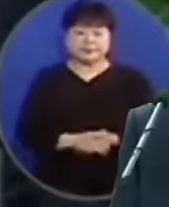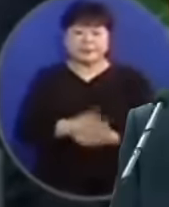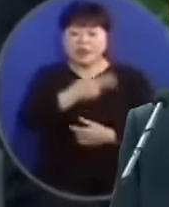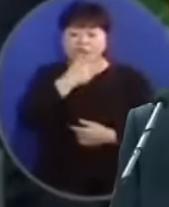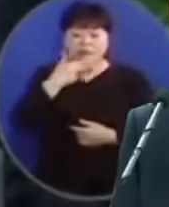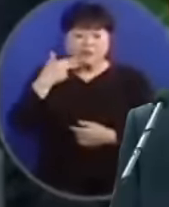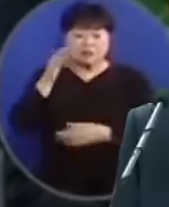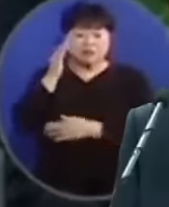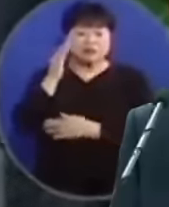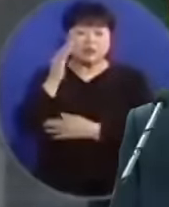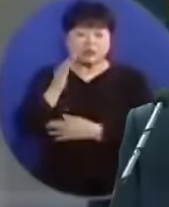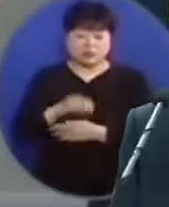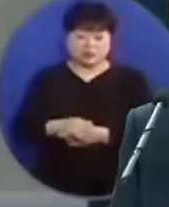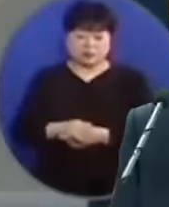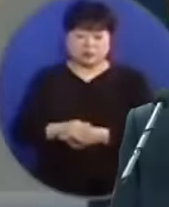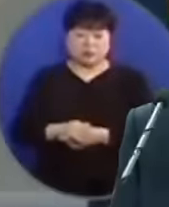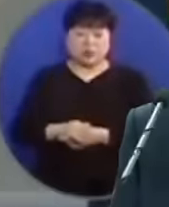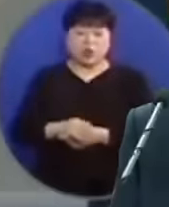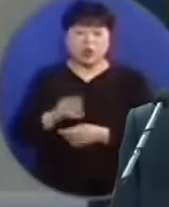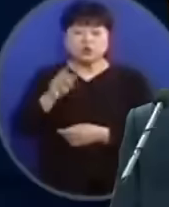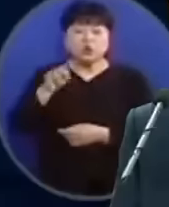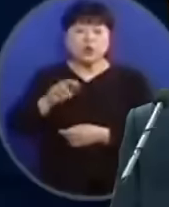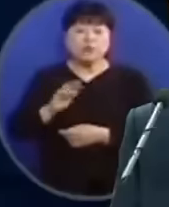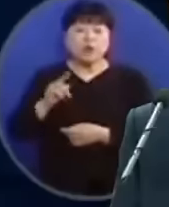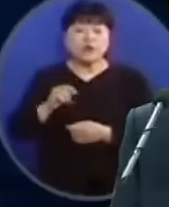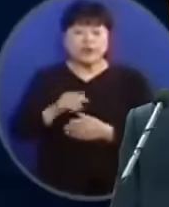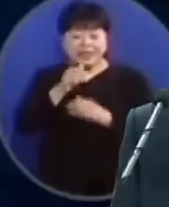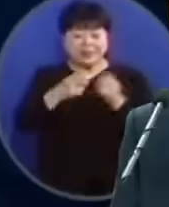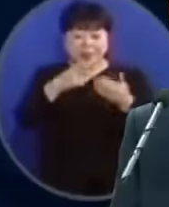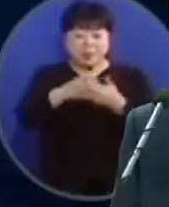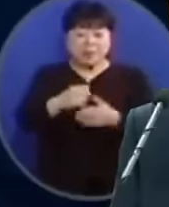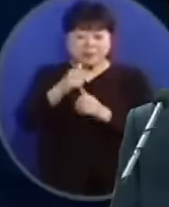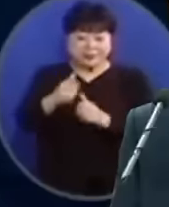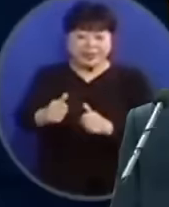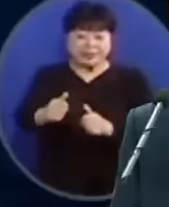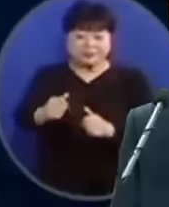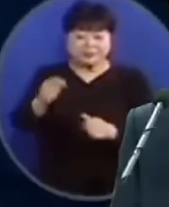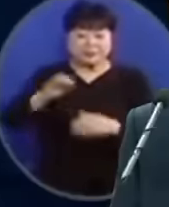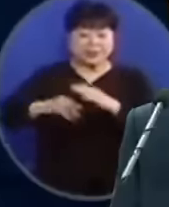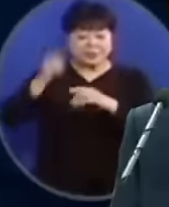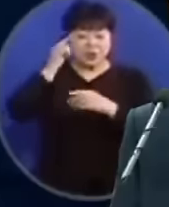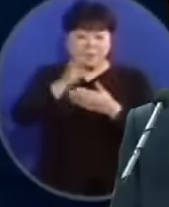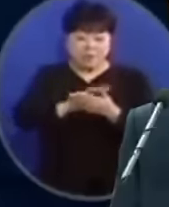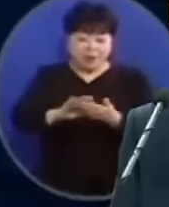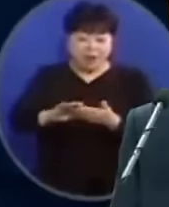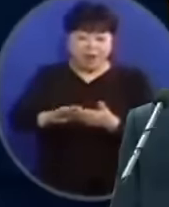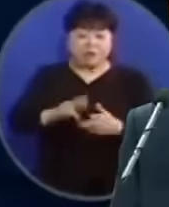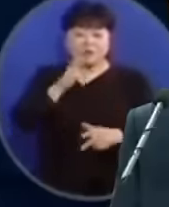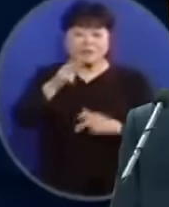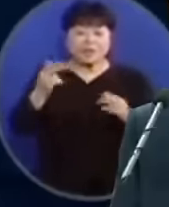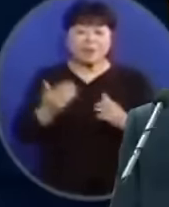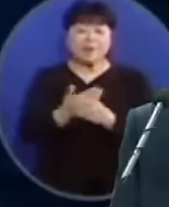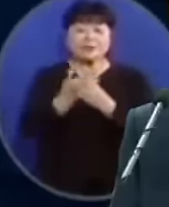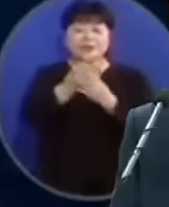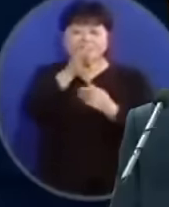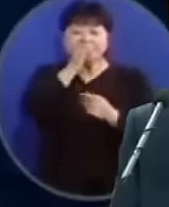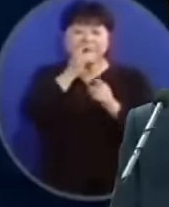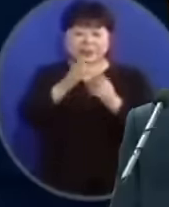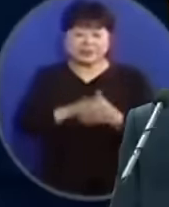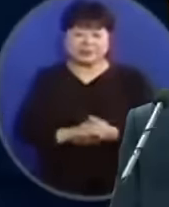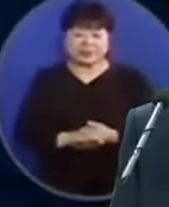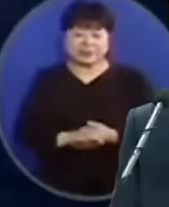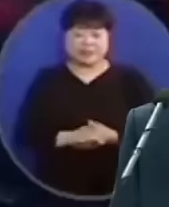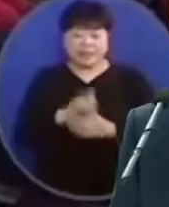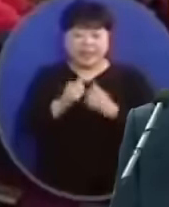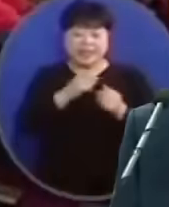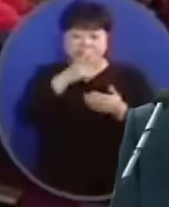영국의 설교가 존 번뇨는 하나님의 법을 따르는 자는 가정이 화평하고 사업이 더욱 번성하게 된다고 말했습니다.